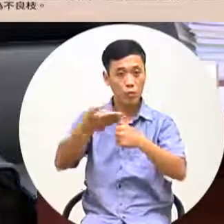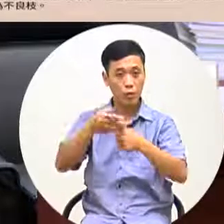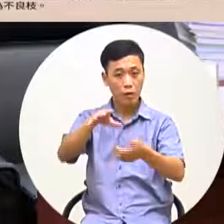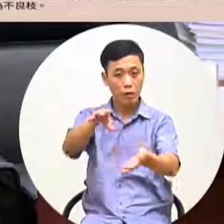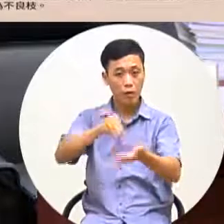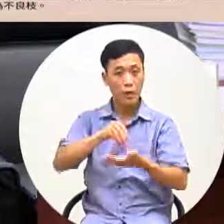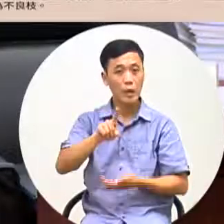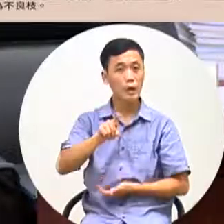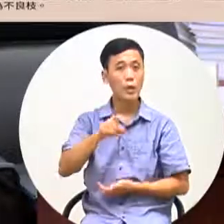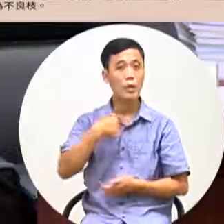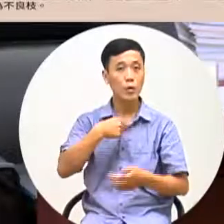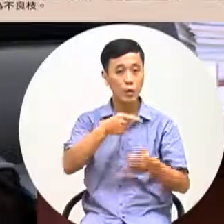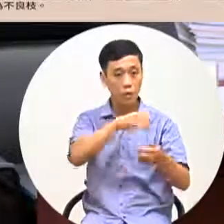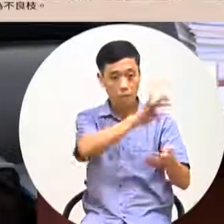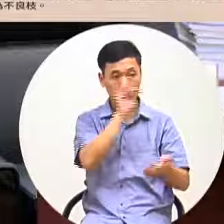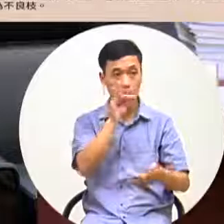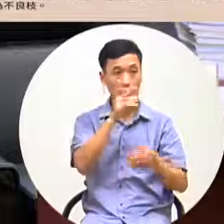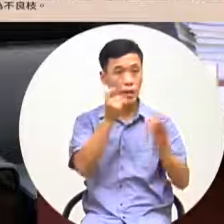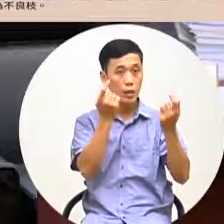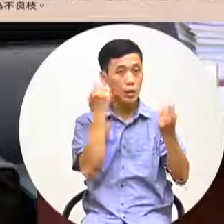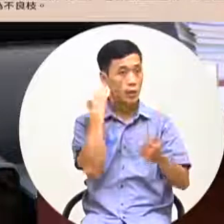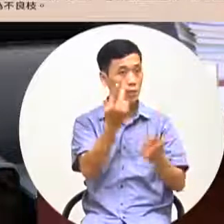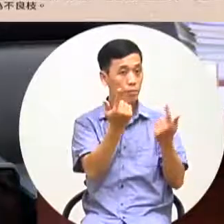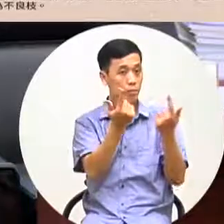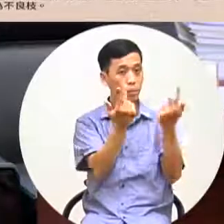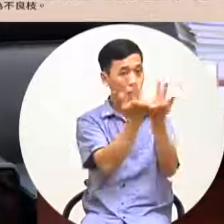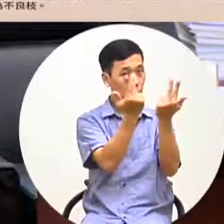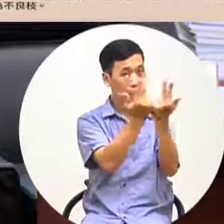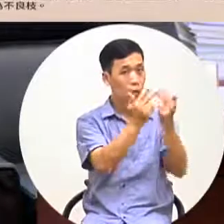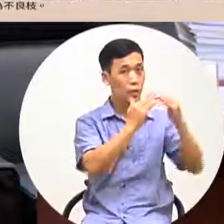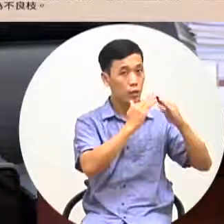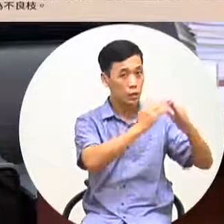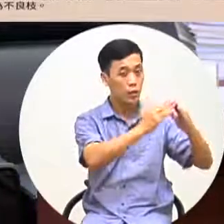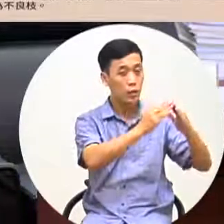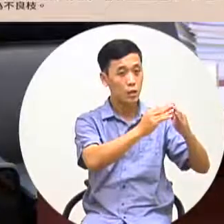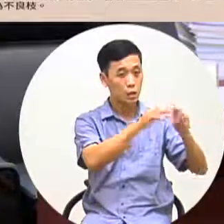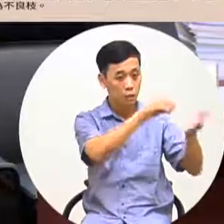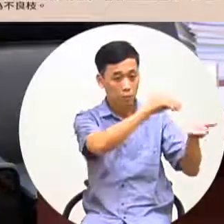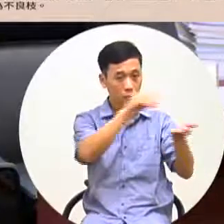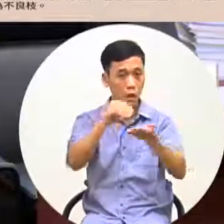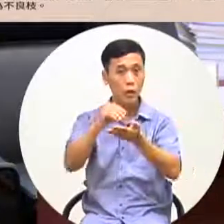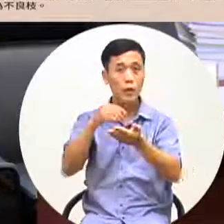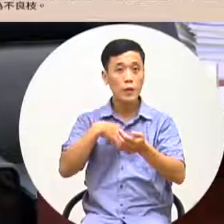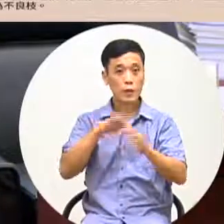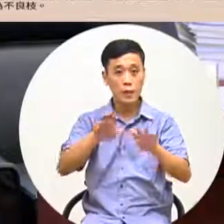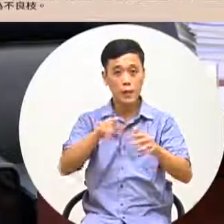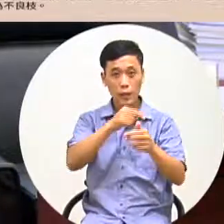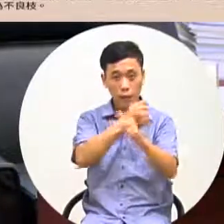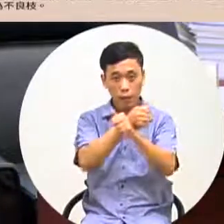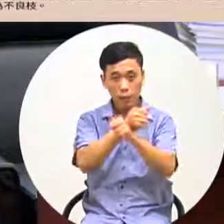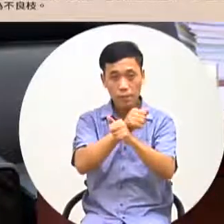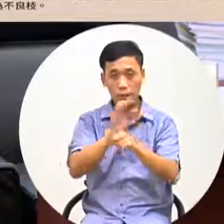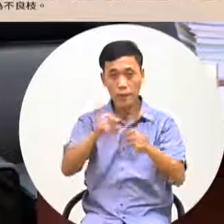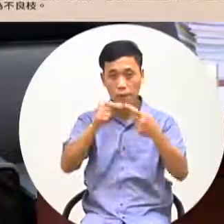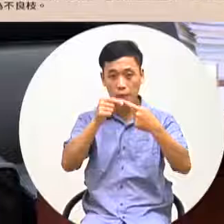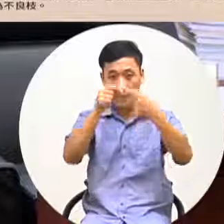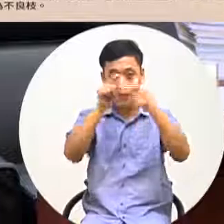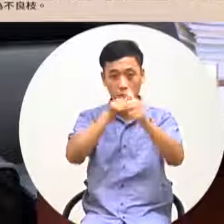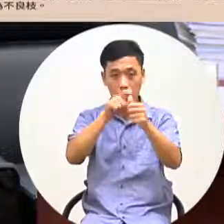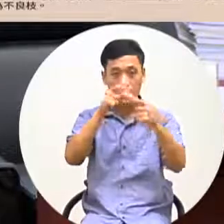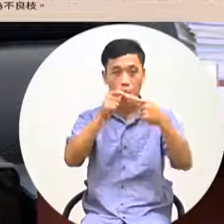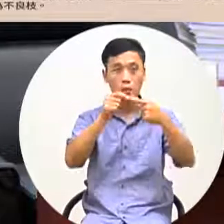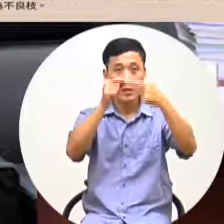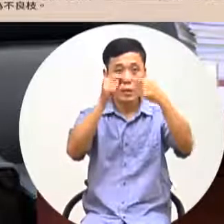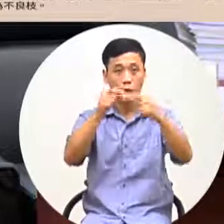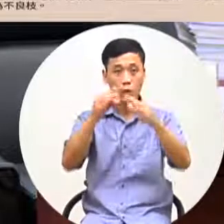所以很丢马来克这里喝啊，然后我们是不是哈从第一题先从局长来科跨马耶，好不